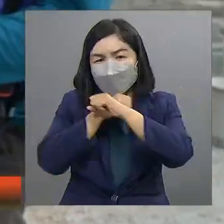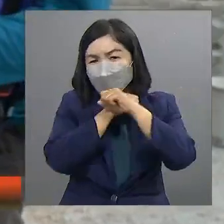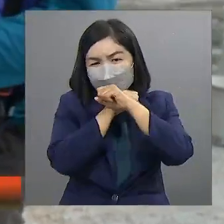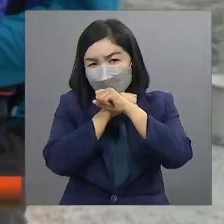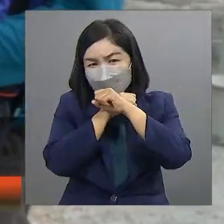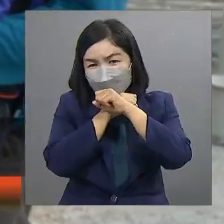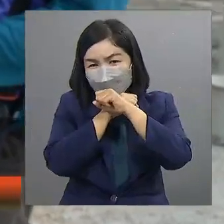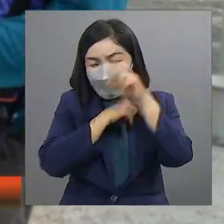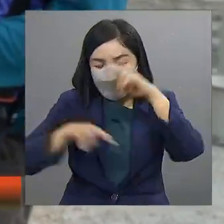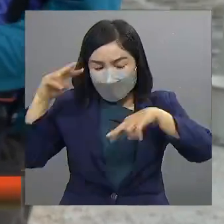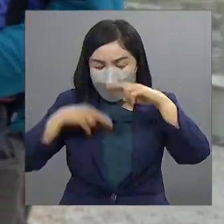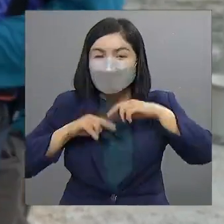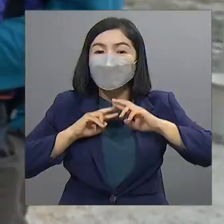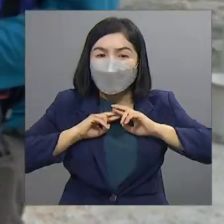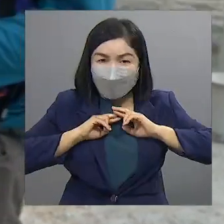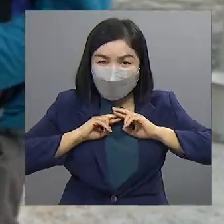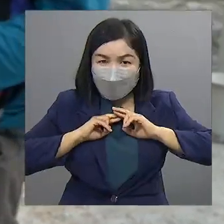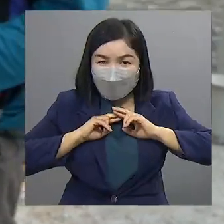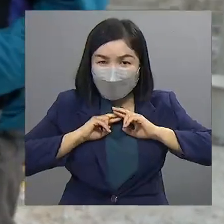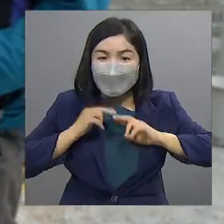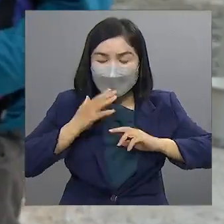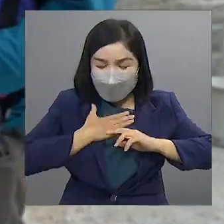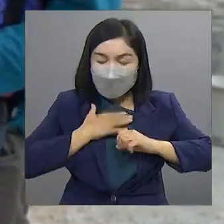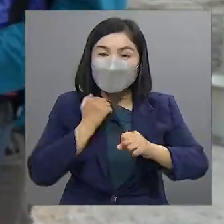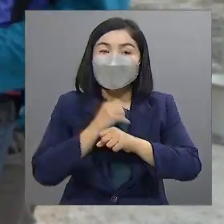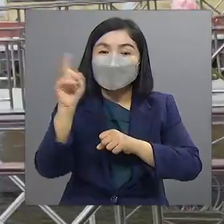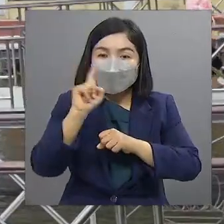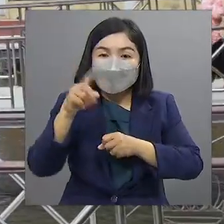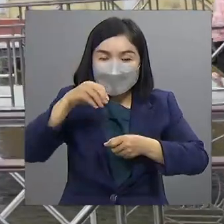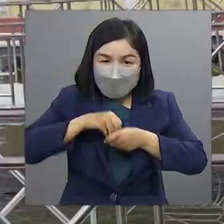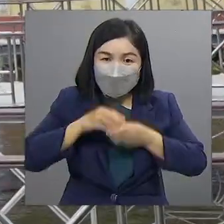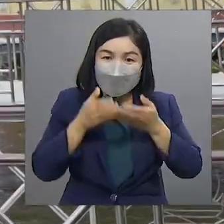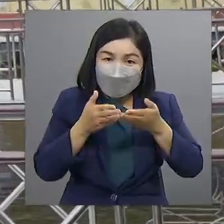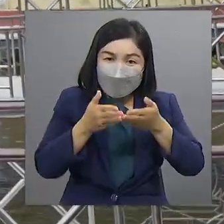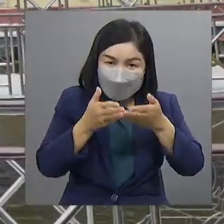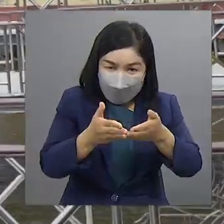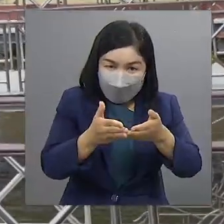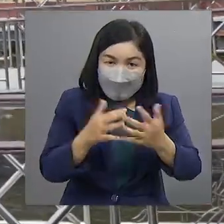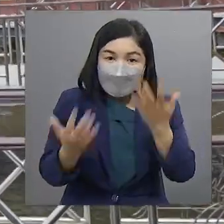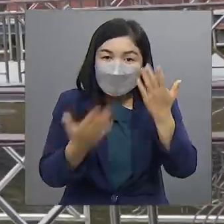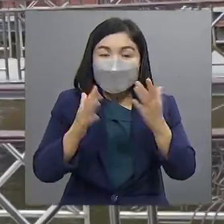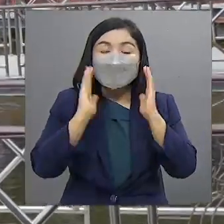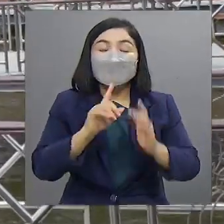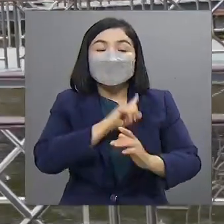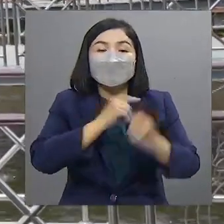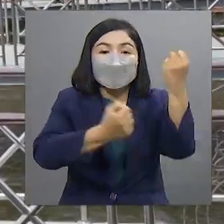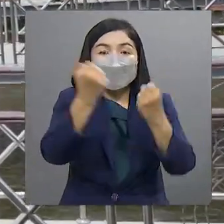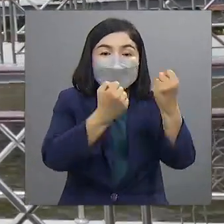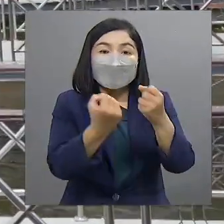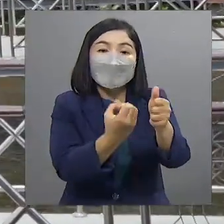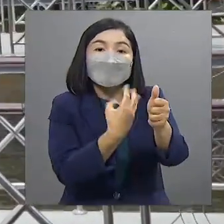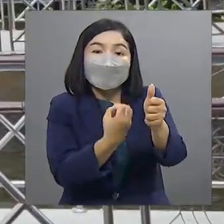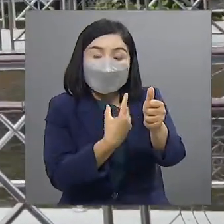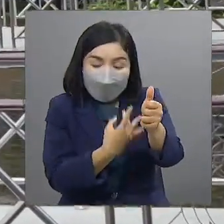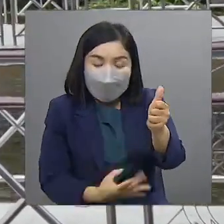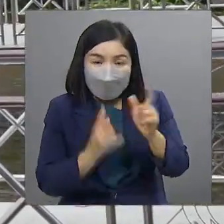เองว่าต้องปฏิบัติยังไงหรือไม่ก็เชื่อฟังกัปตันหรือคนขับเรือใช่ประมาณนี้ ก็